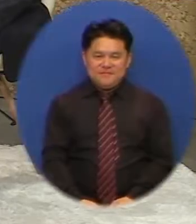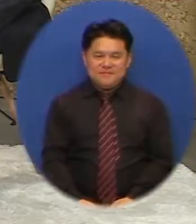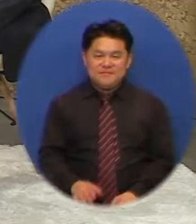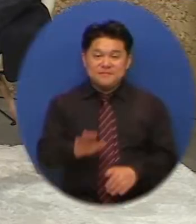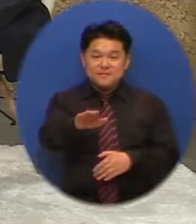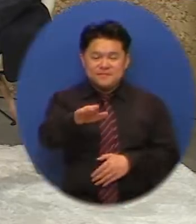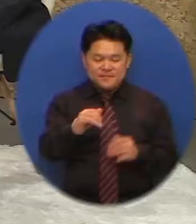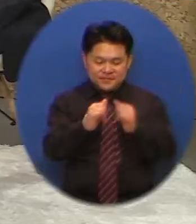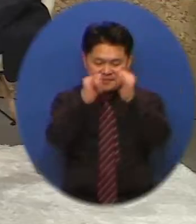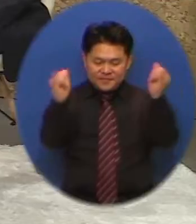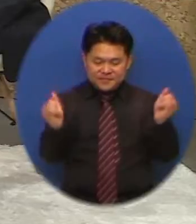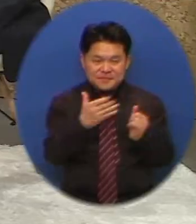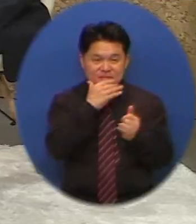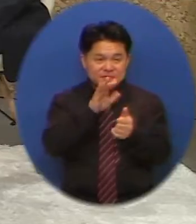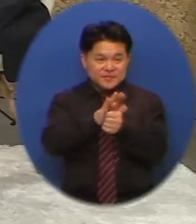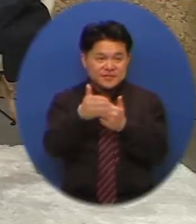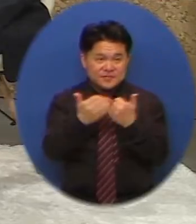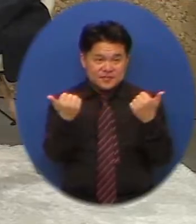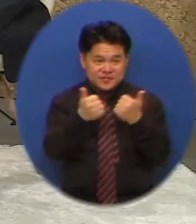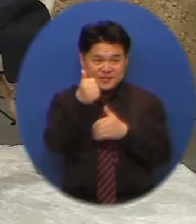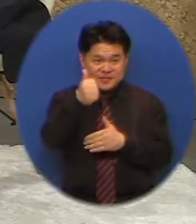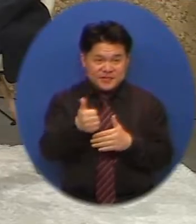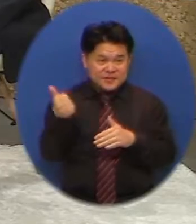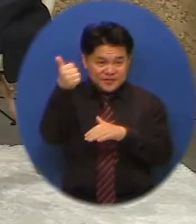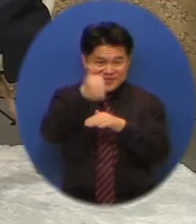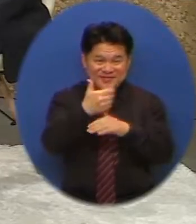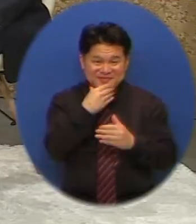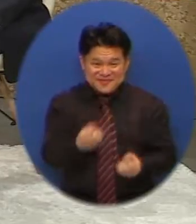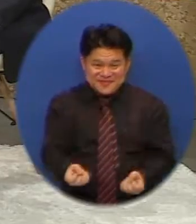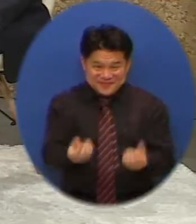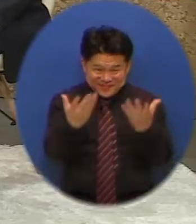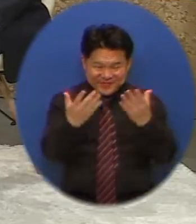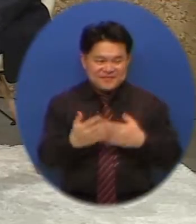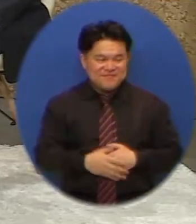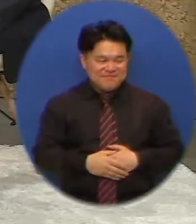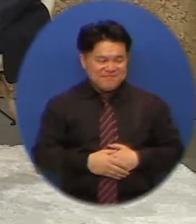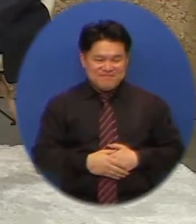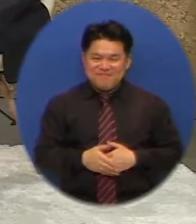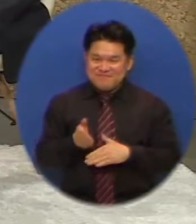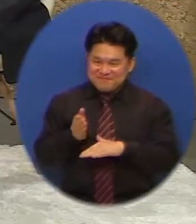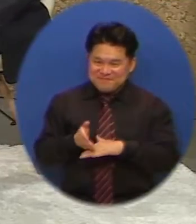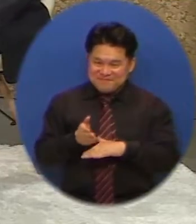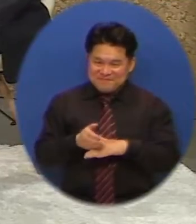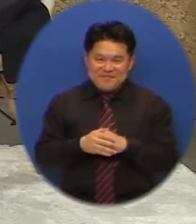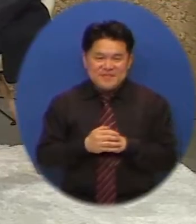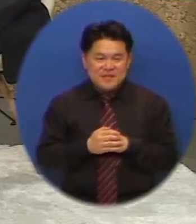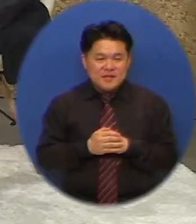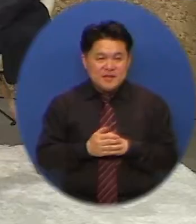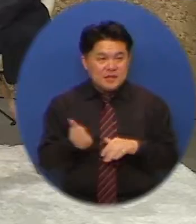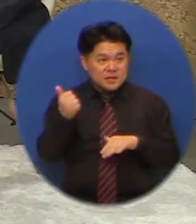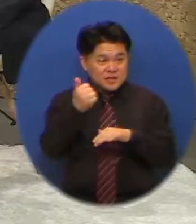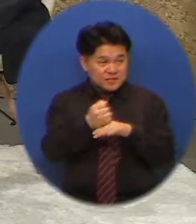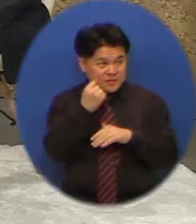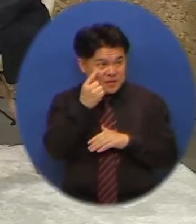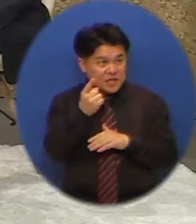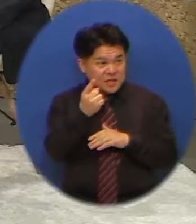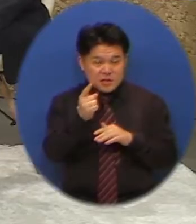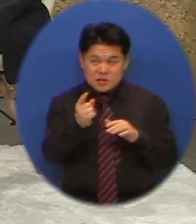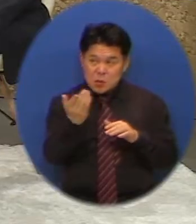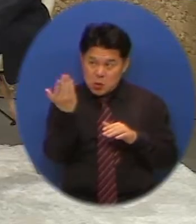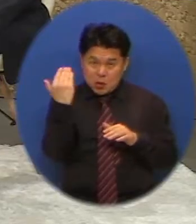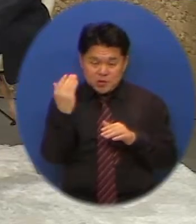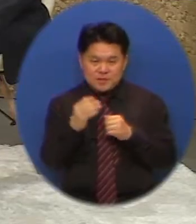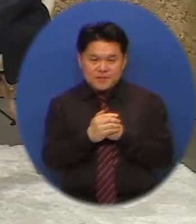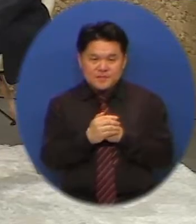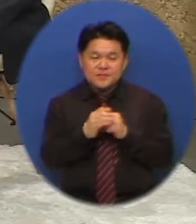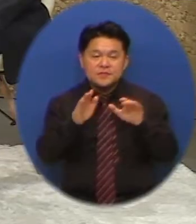이 사회복지협의회 회장으로 취임하신 거 축하드리고요. 감사합니다. 네. 이제 취임한 지 한 달하고 조금 더 네. 되는 시점입니다. 네. 소감